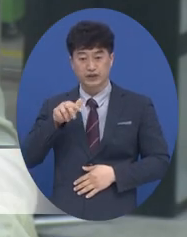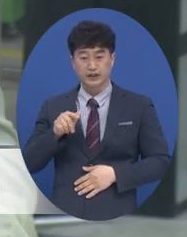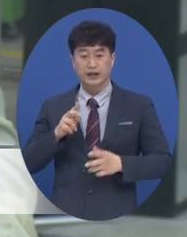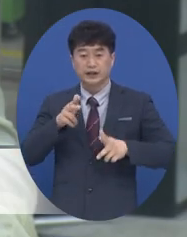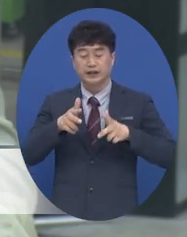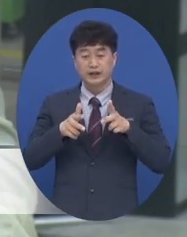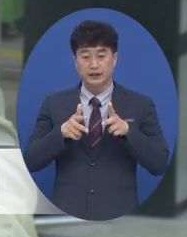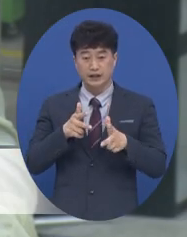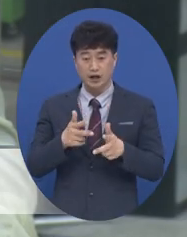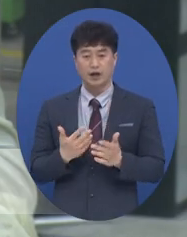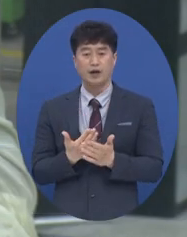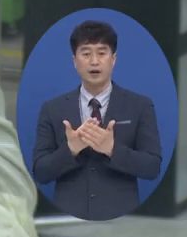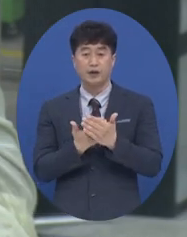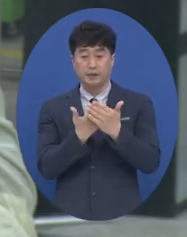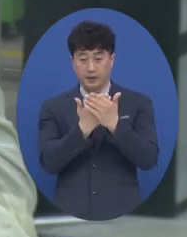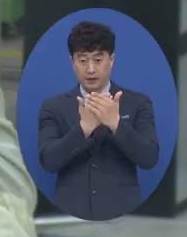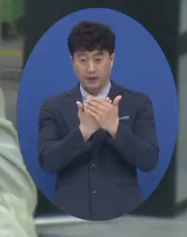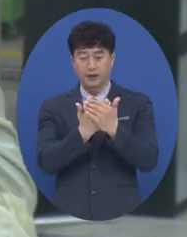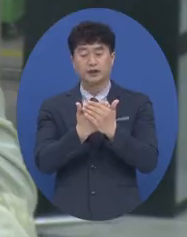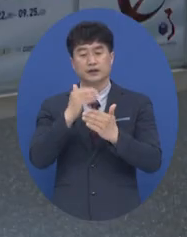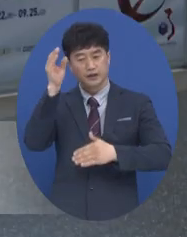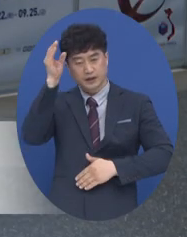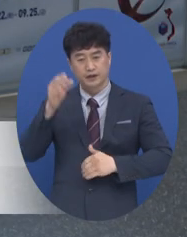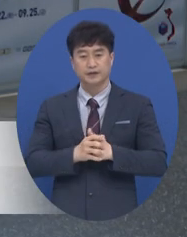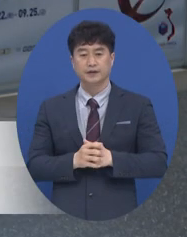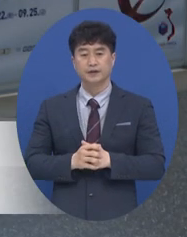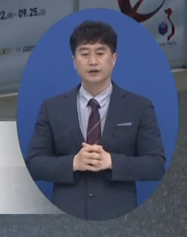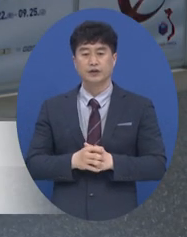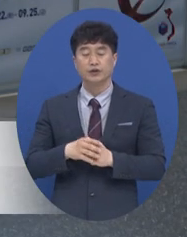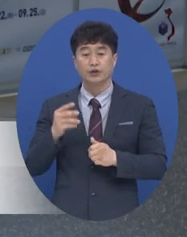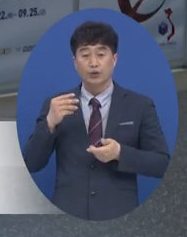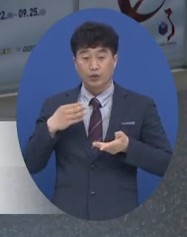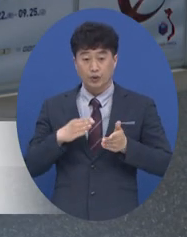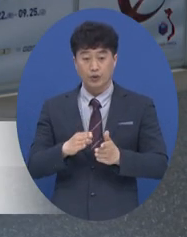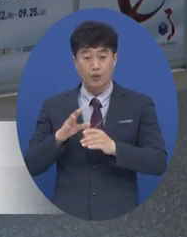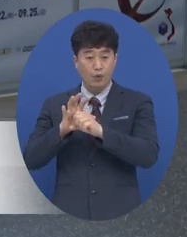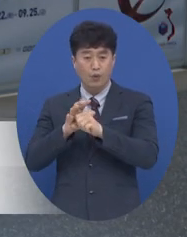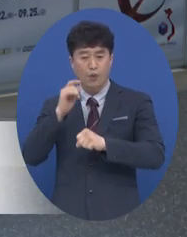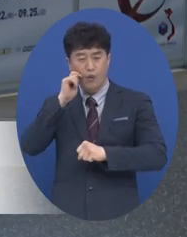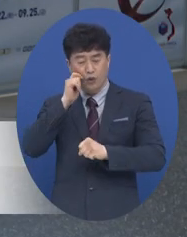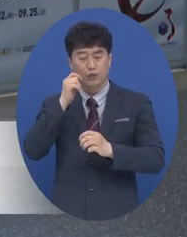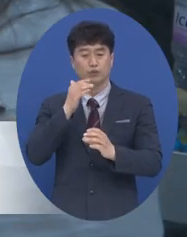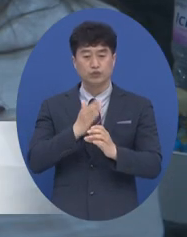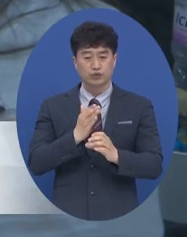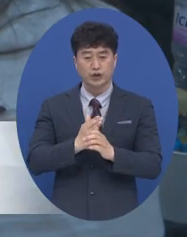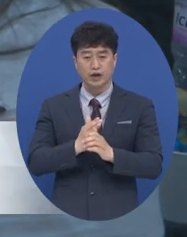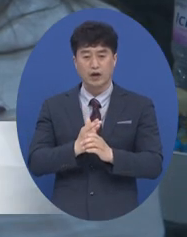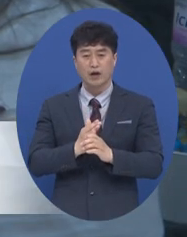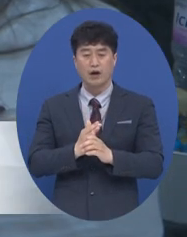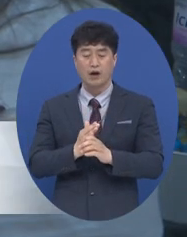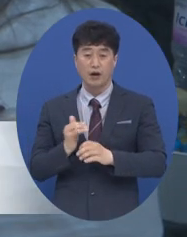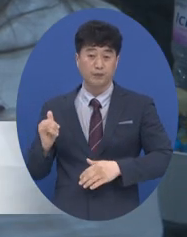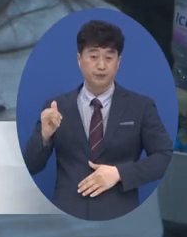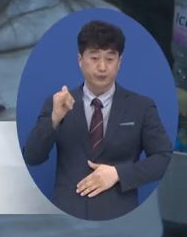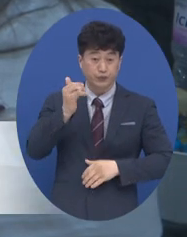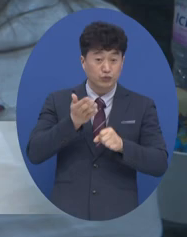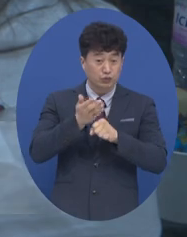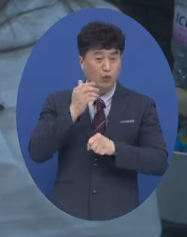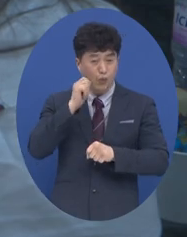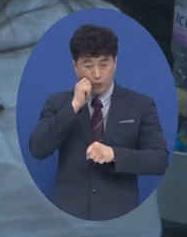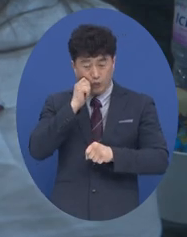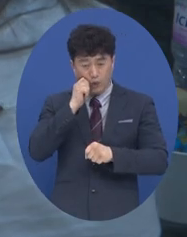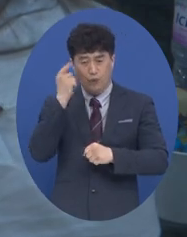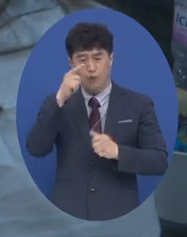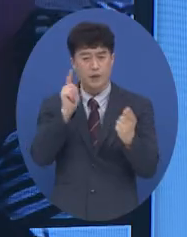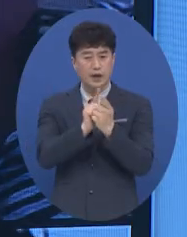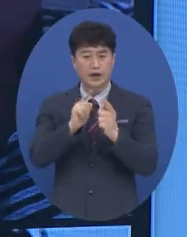촉매제 역할 기대해도 좋을 것 같습니다. 특히 경기도는 코로나19 위기 속에서 하늘길이 막히자 비대면